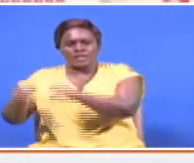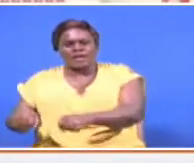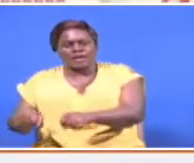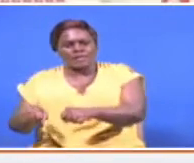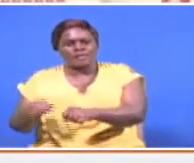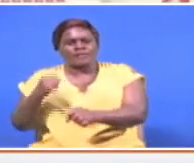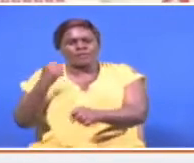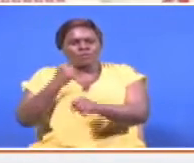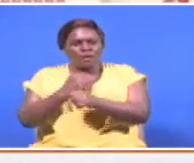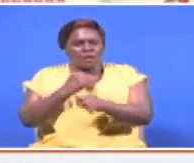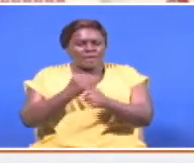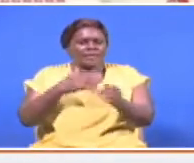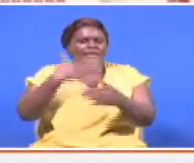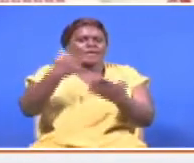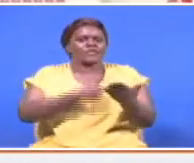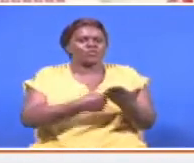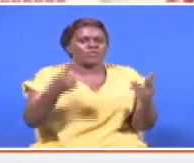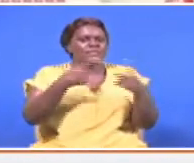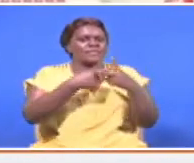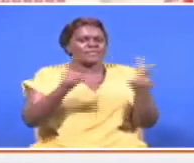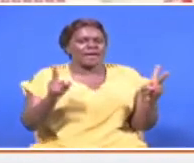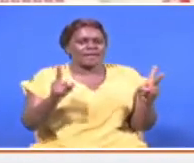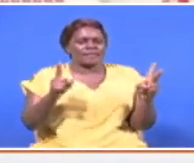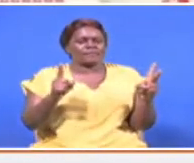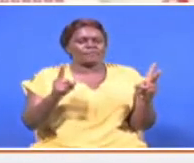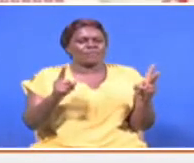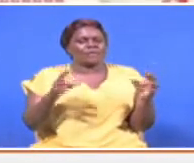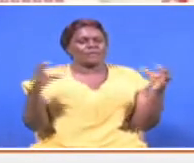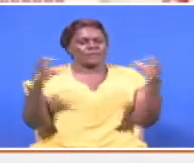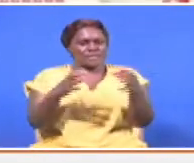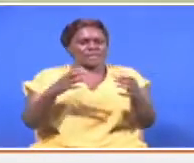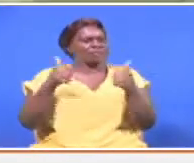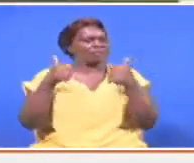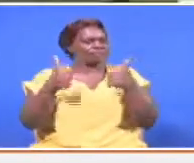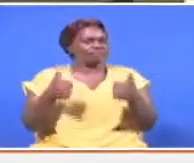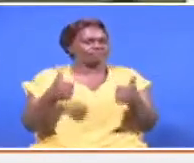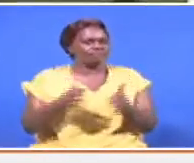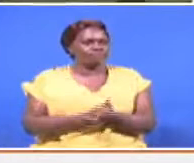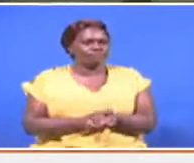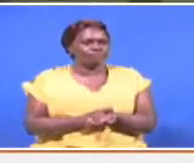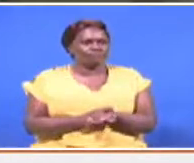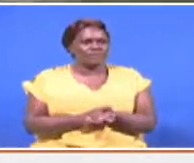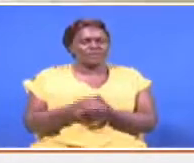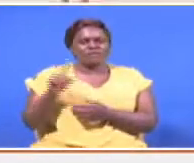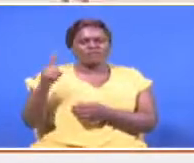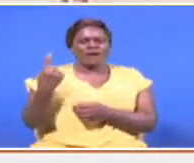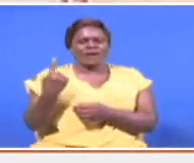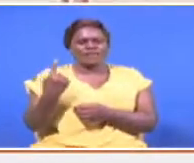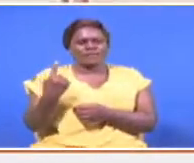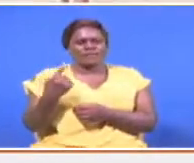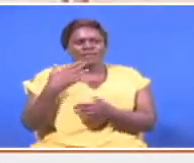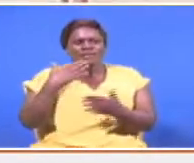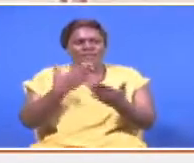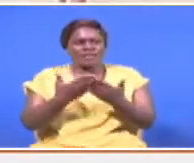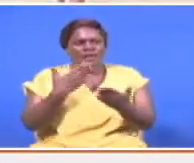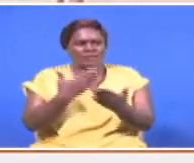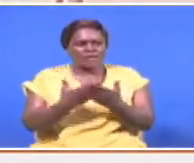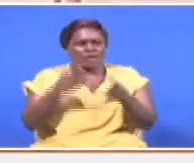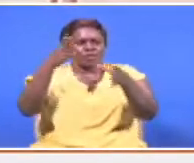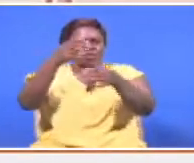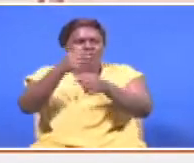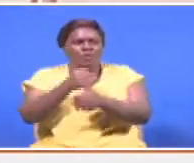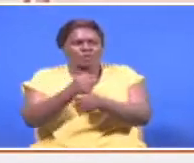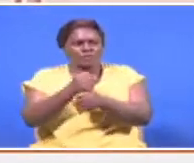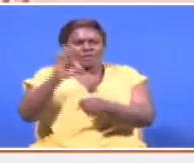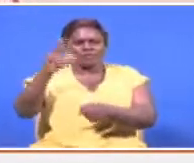ndo tafanya kazi kwanza hii wiki. Yeah. So far so good, naona timu tuko sawa. Tuko salama. Well, first of all, you know, thank you for the organization of it